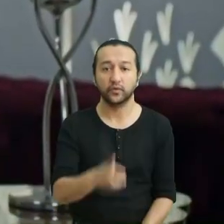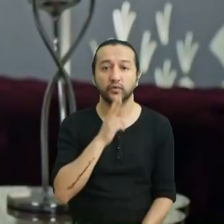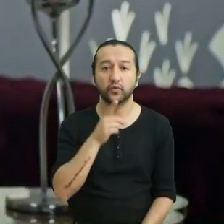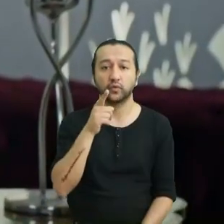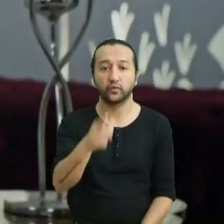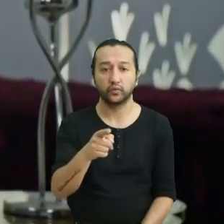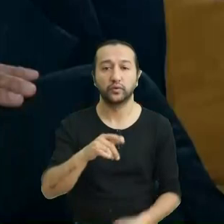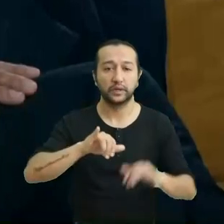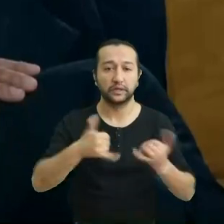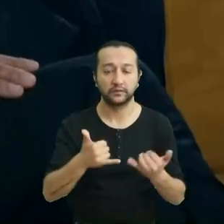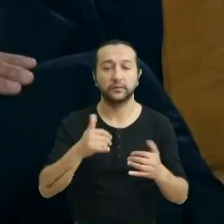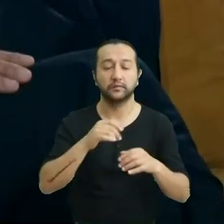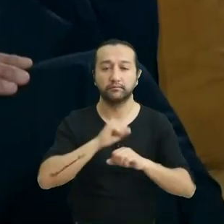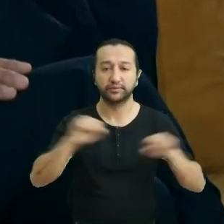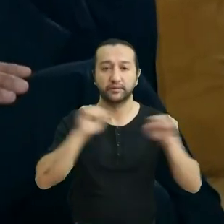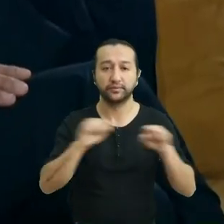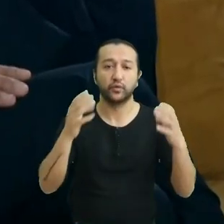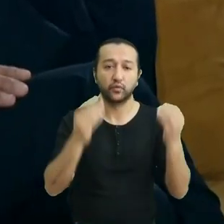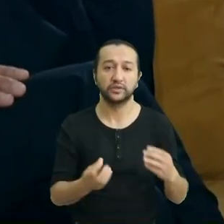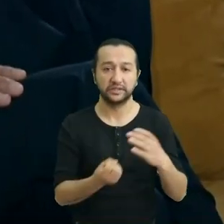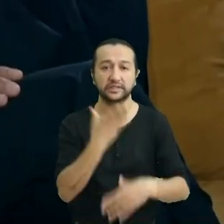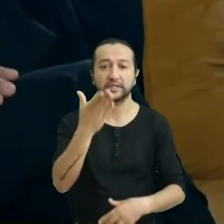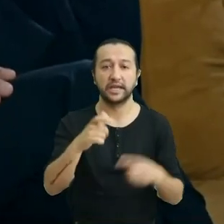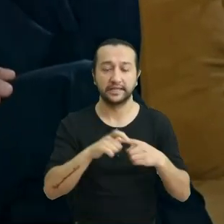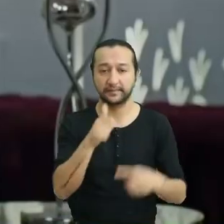Sonunuz gümbür gümbür gelecek Ender Bey.